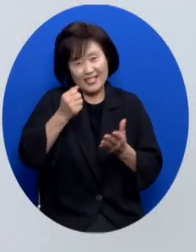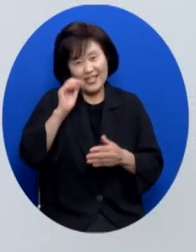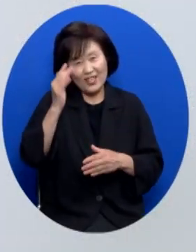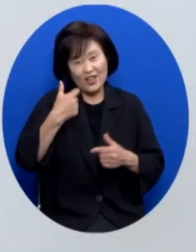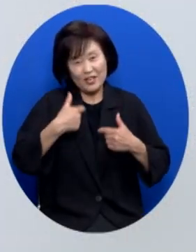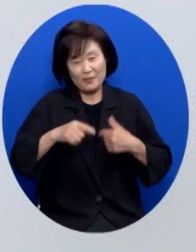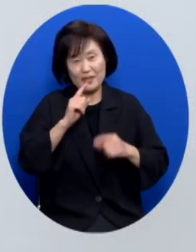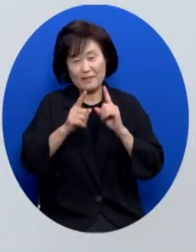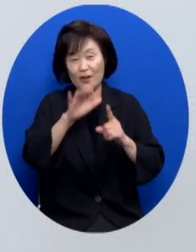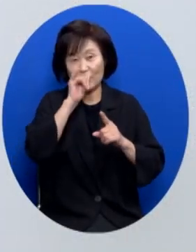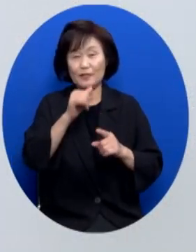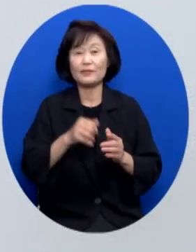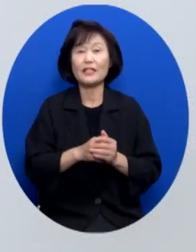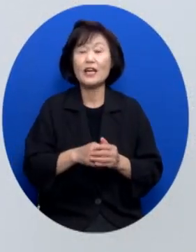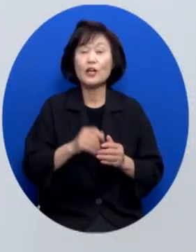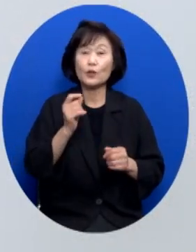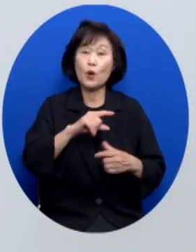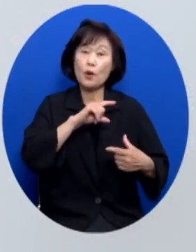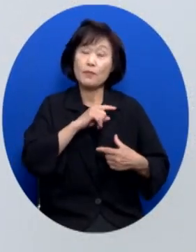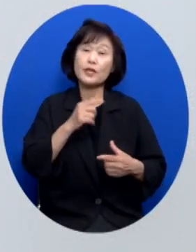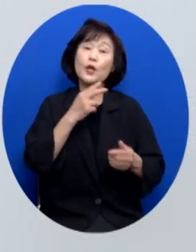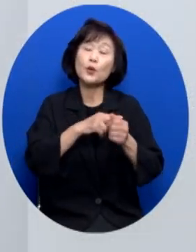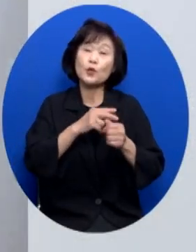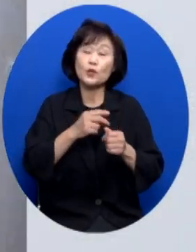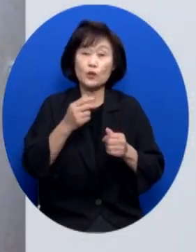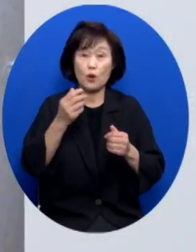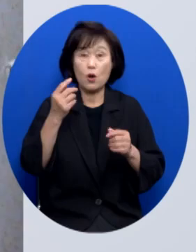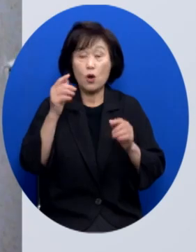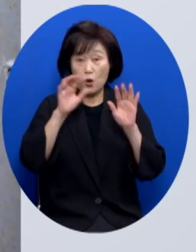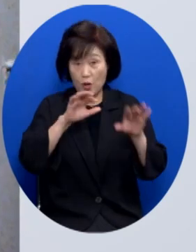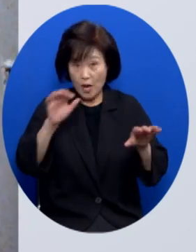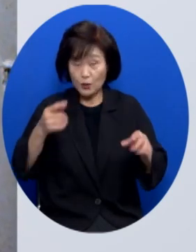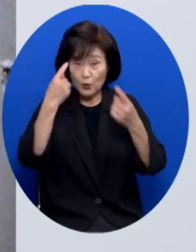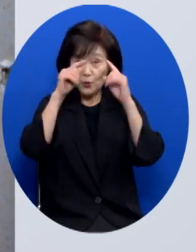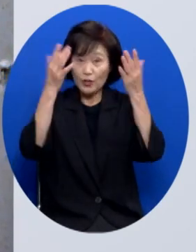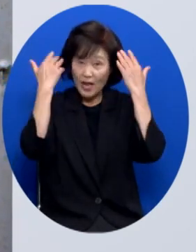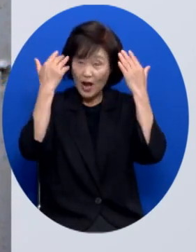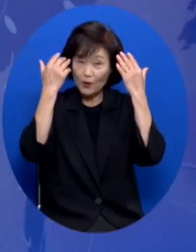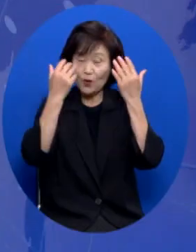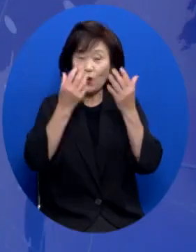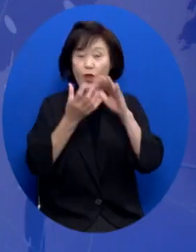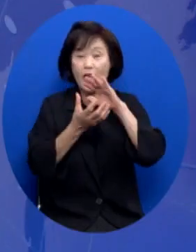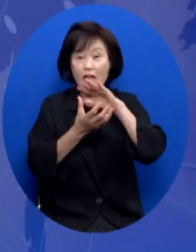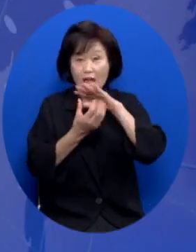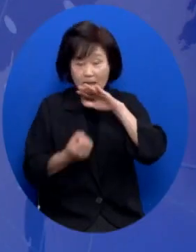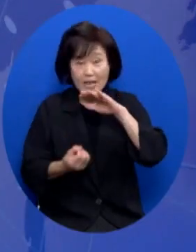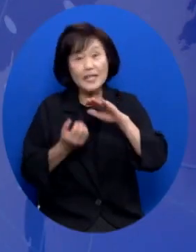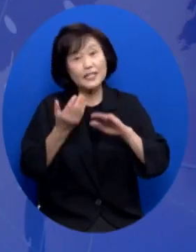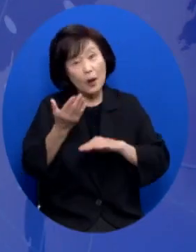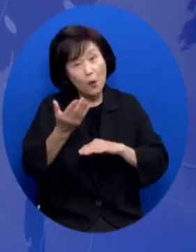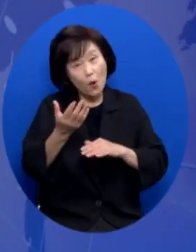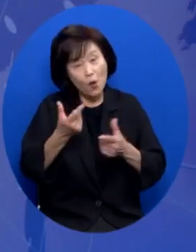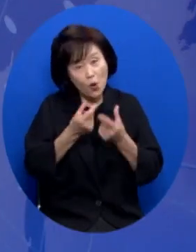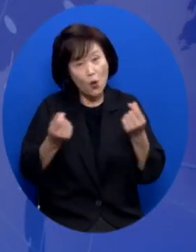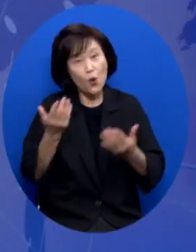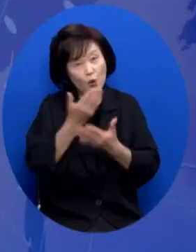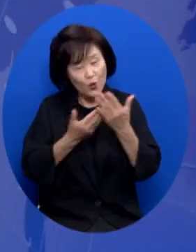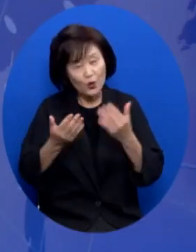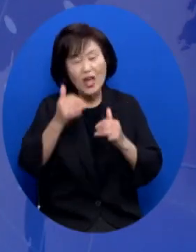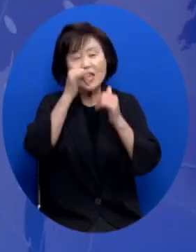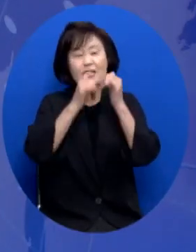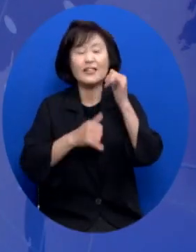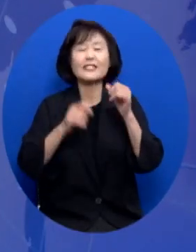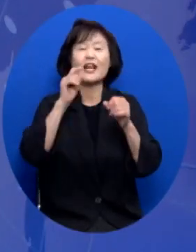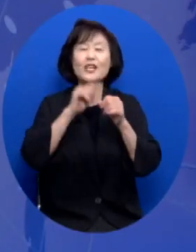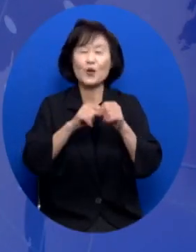박용규 총신대 명예교수도 두 대학의 학적부 사본 공유는 역사적으로 큰 의미가 있고 앞으로도